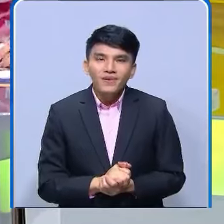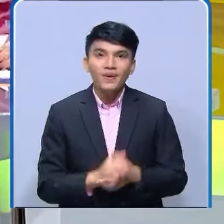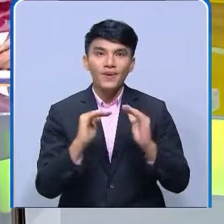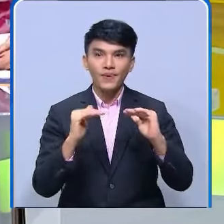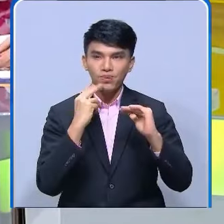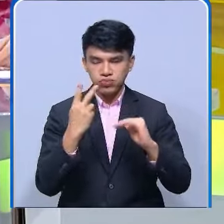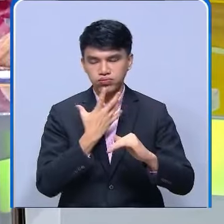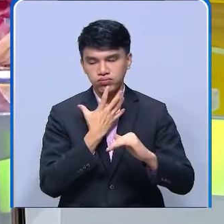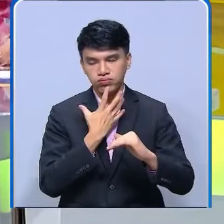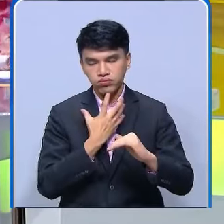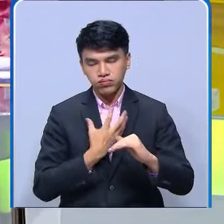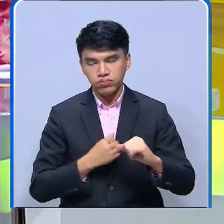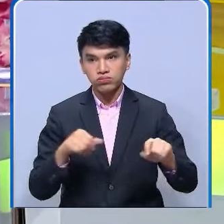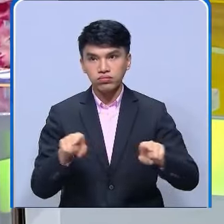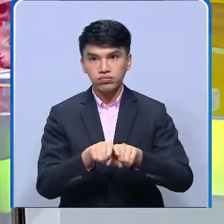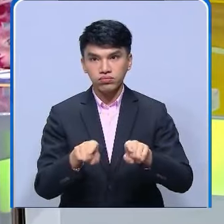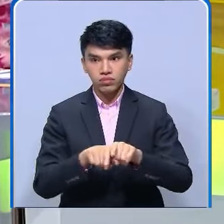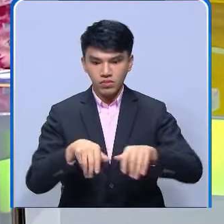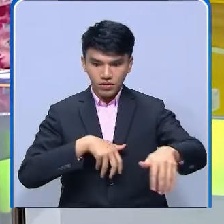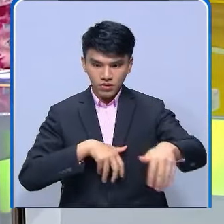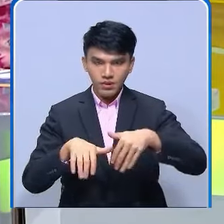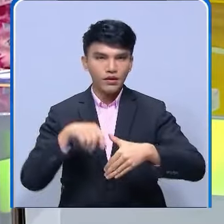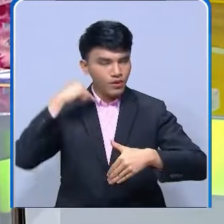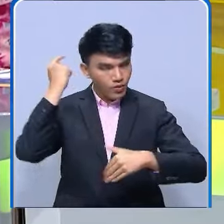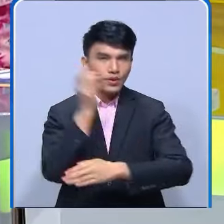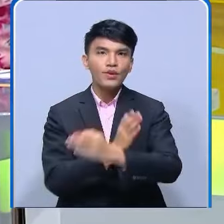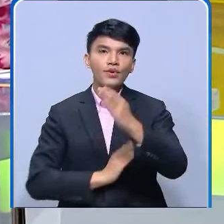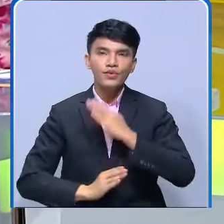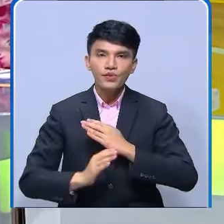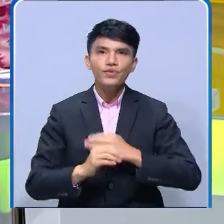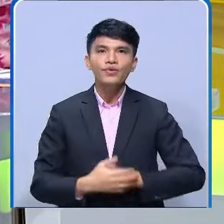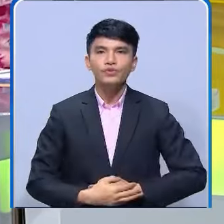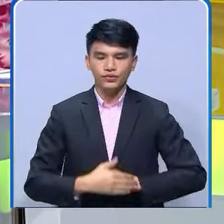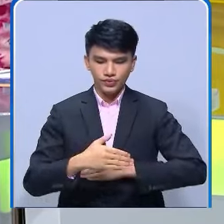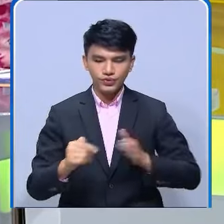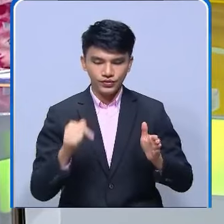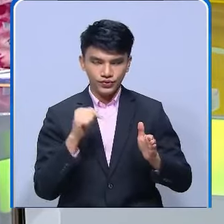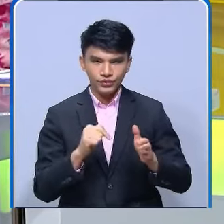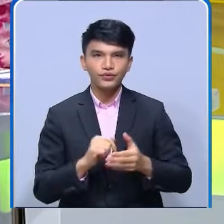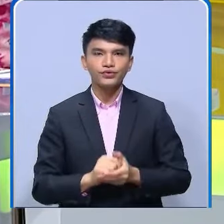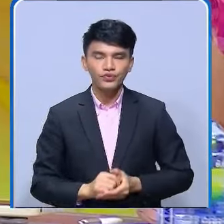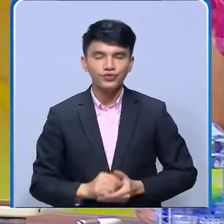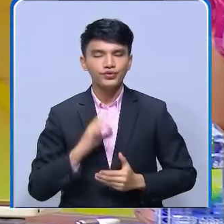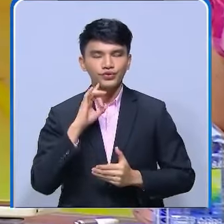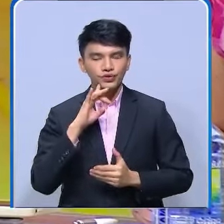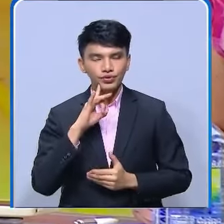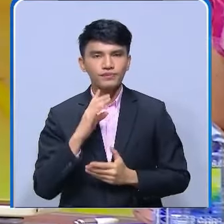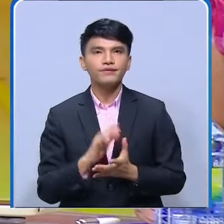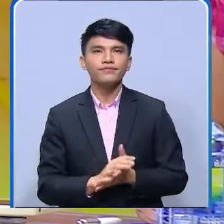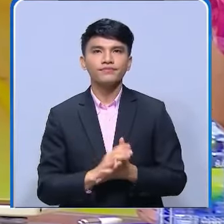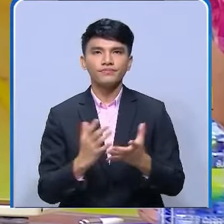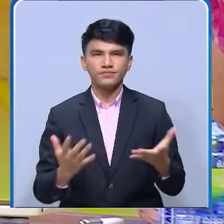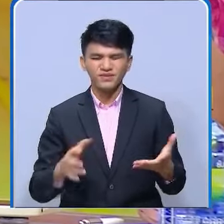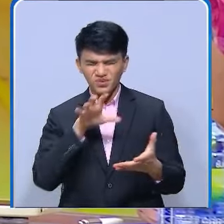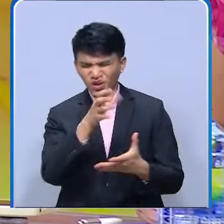ปวดหัวใจเหลือเกินนะครับมีชาวบ้านไปเจอหญิงพิการคนนึงถูกขังในห้องน้ำสภาพเปลือยเปล่าด้วยนะครับแล้วก็ตะโก